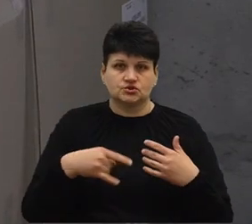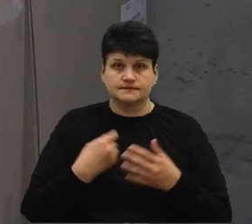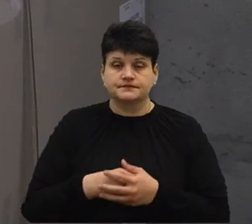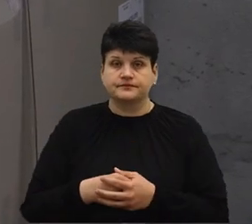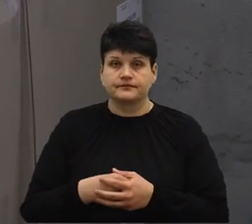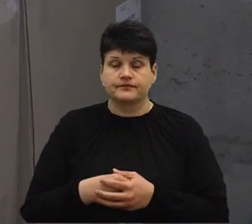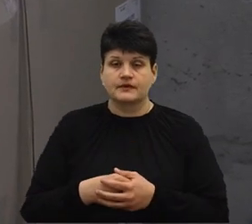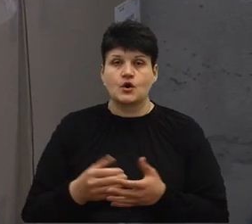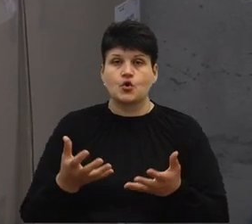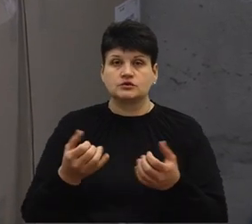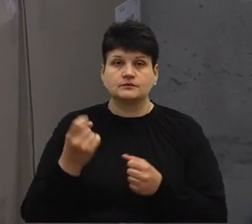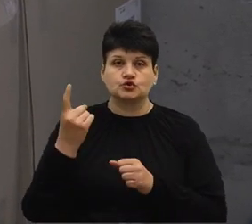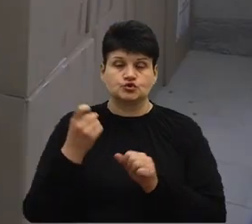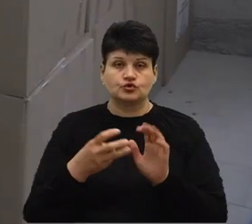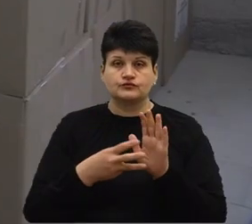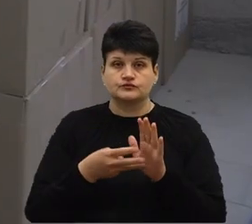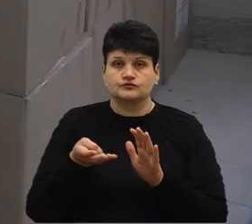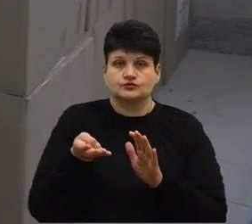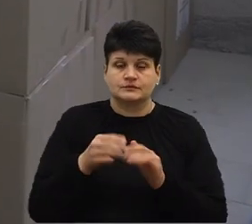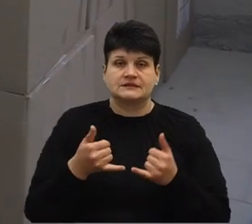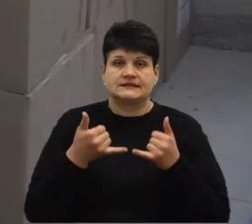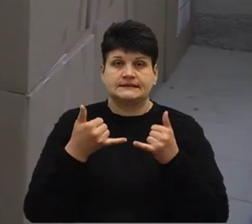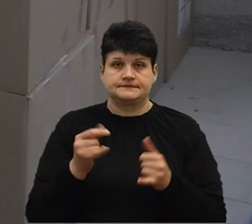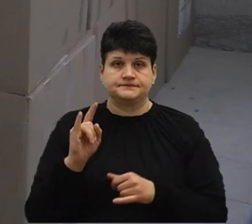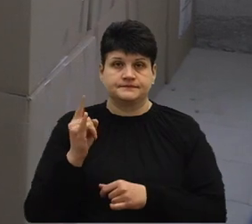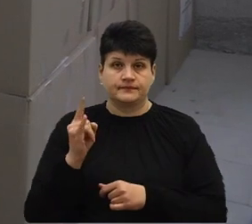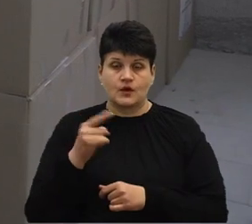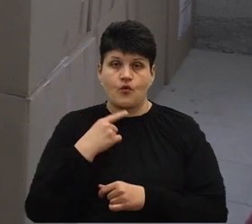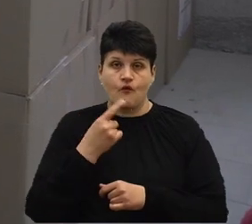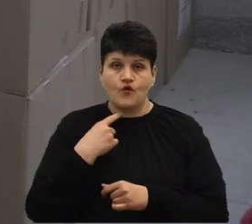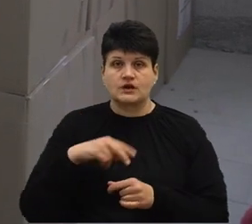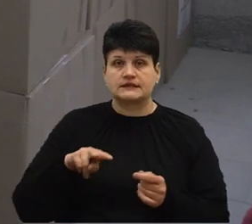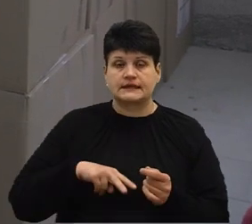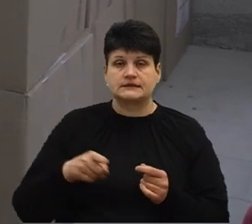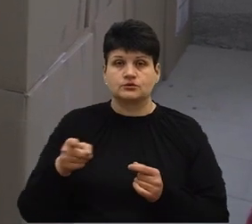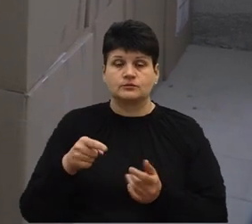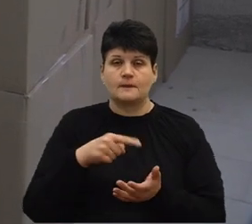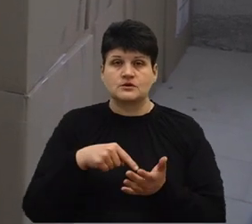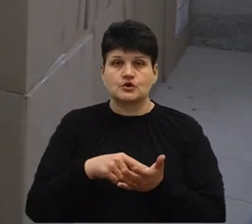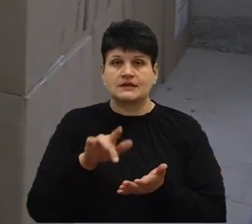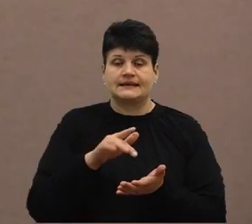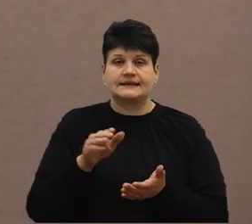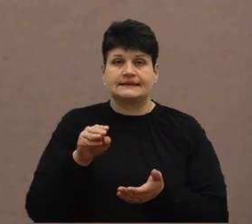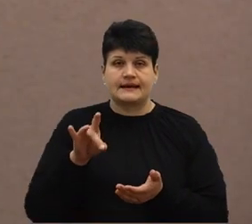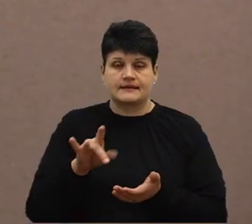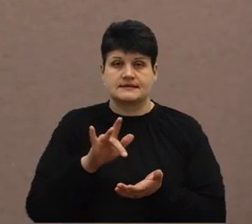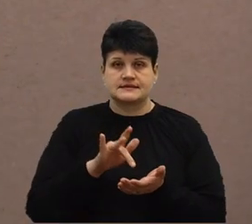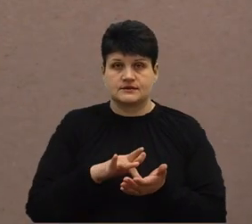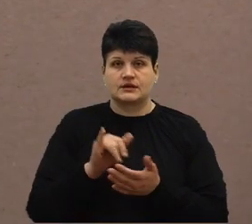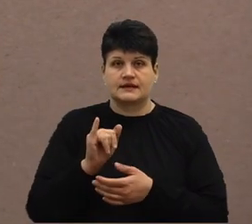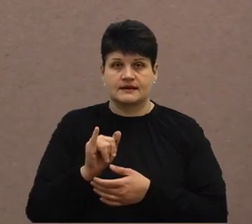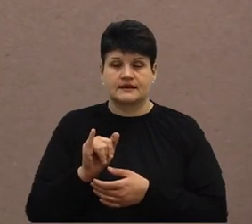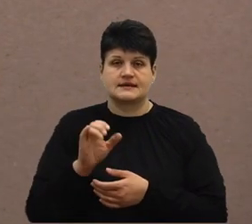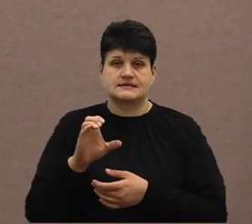отримали 108 пакунків для немовлят розповідає директорка Тернопільського міського терцентру Ірина Семенишин це